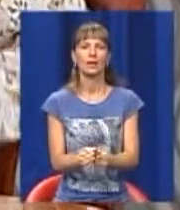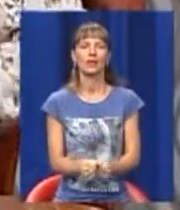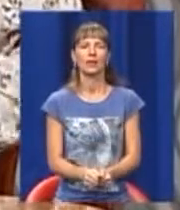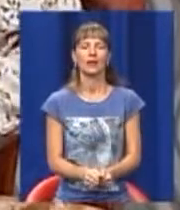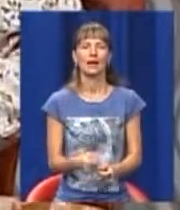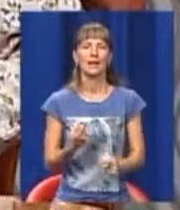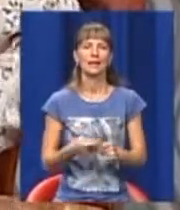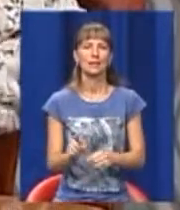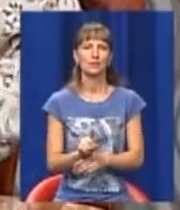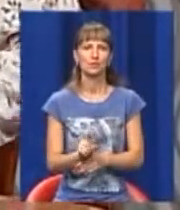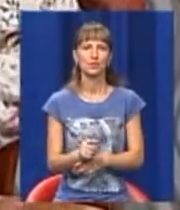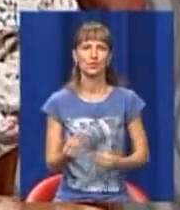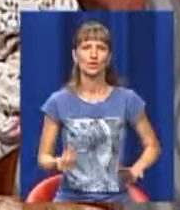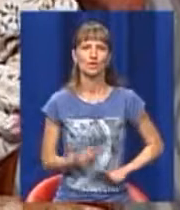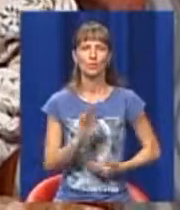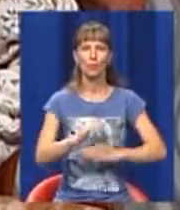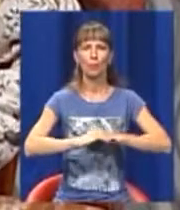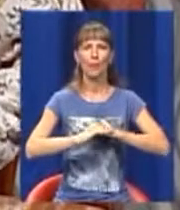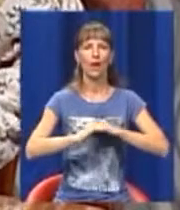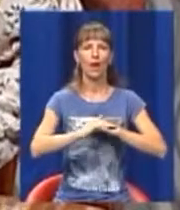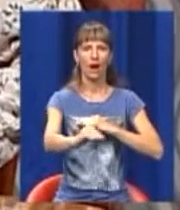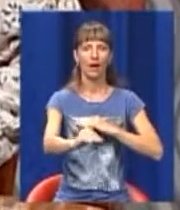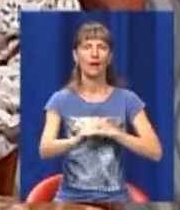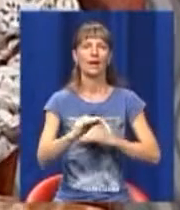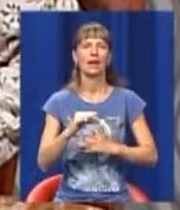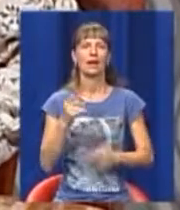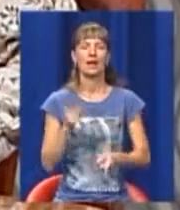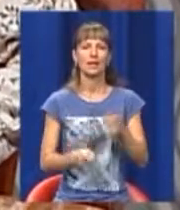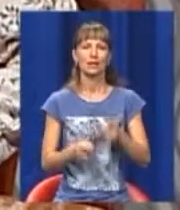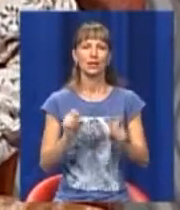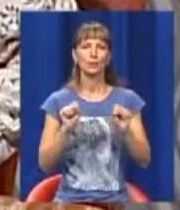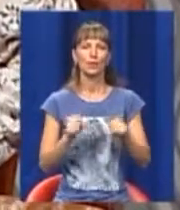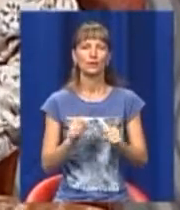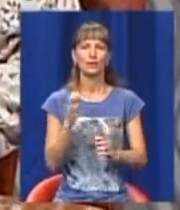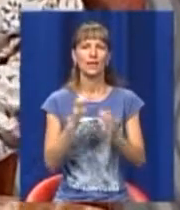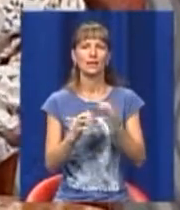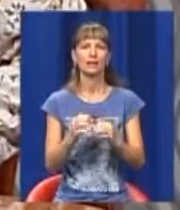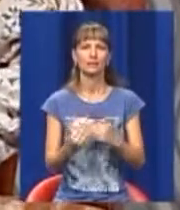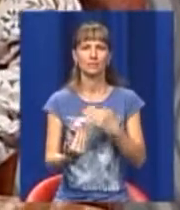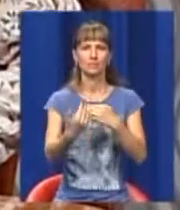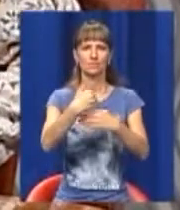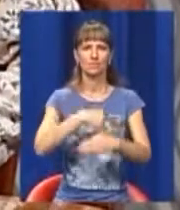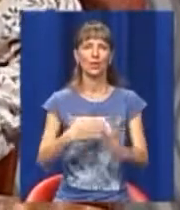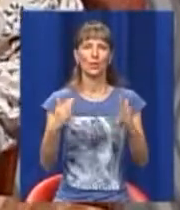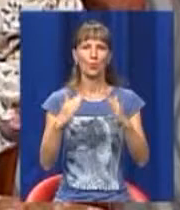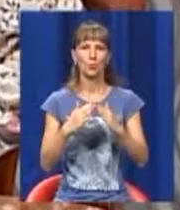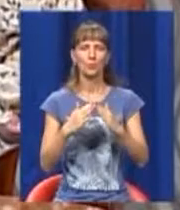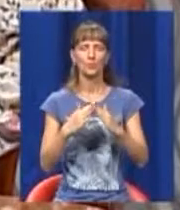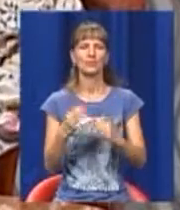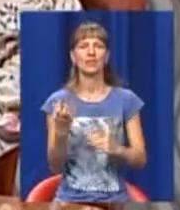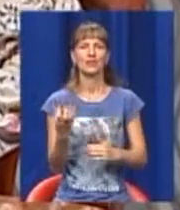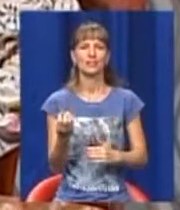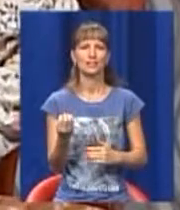речі, ці мишки, вони живуть в полях, іноді можуть залазити до нас в домівку, а